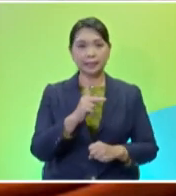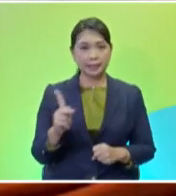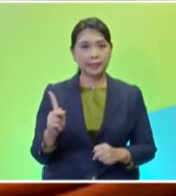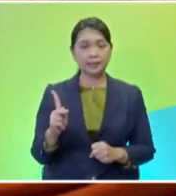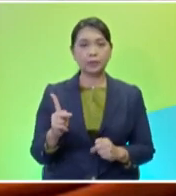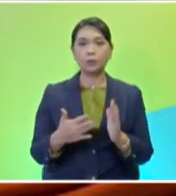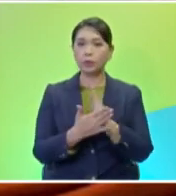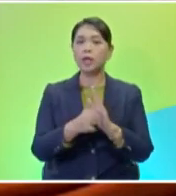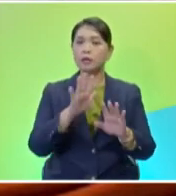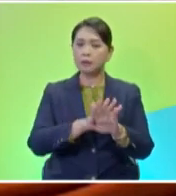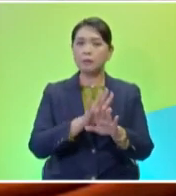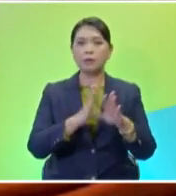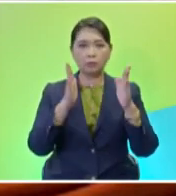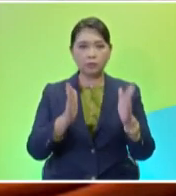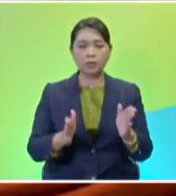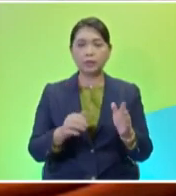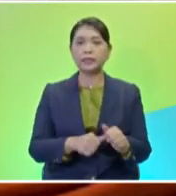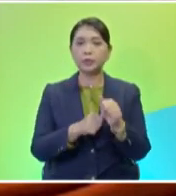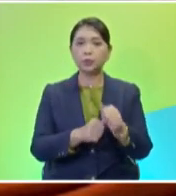maksimaramai lagi mengikuti